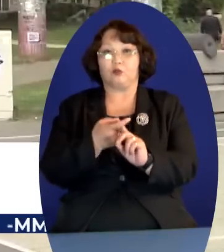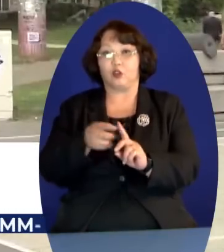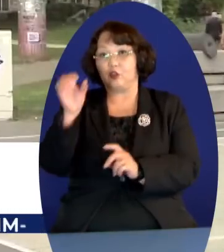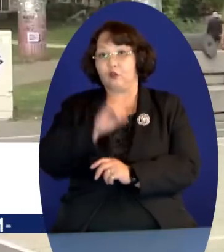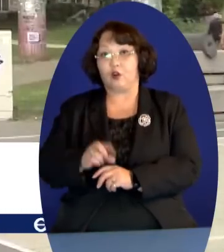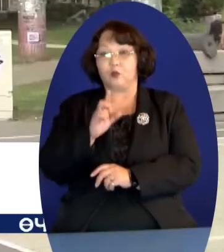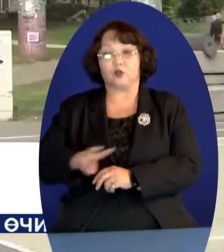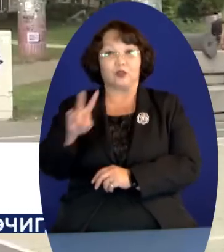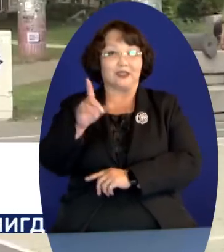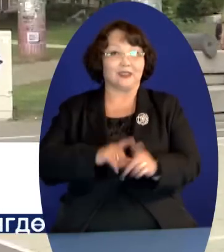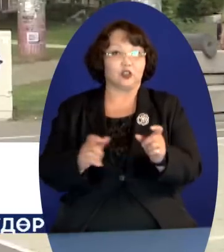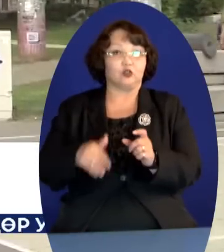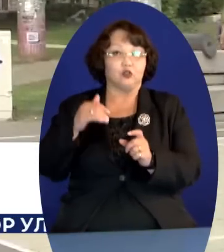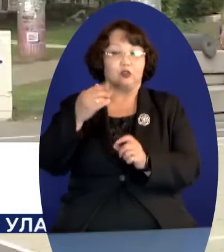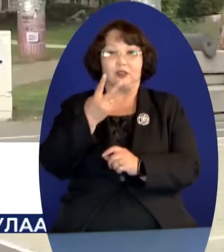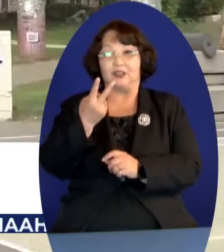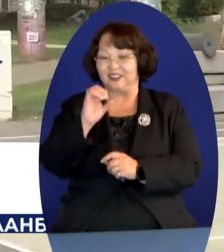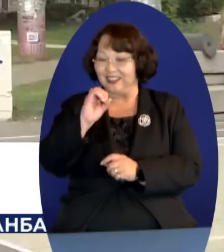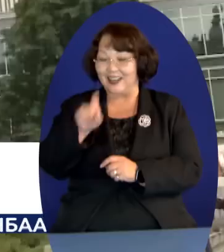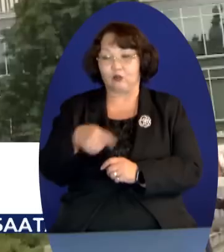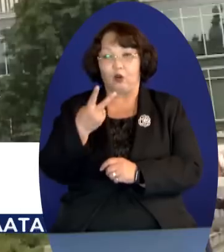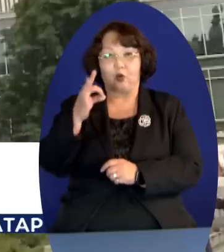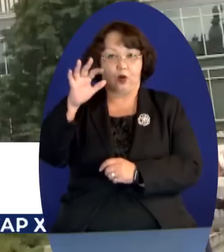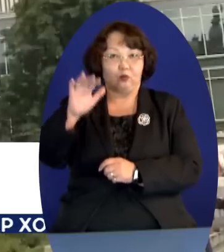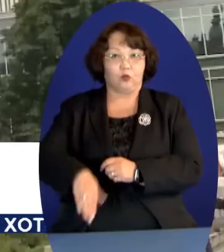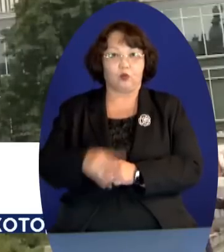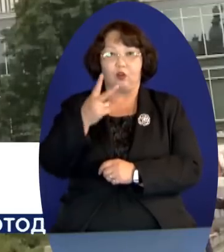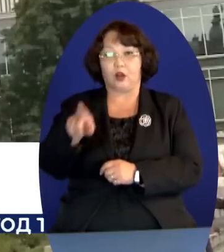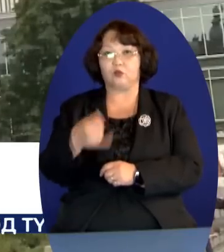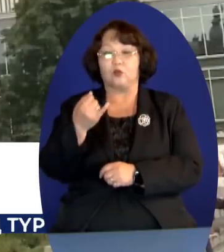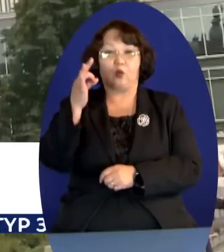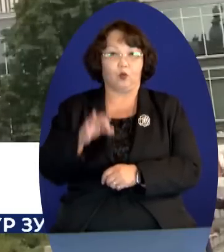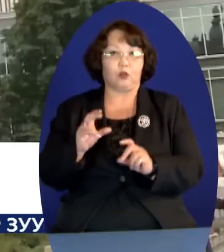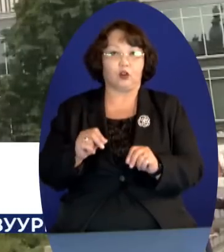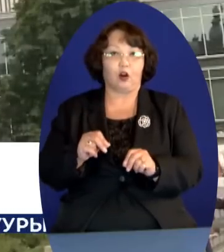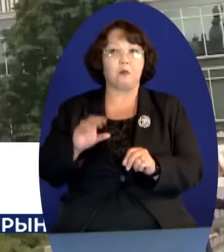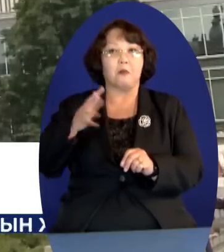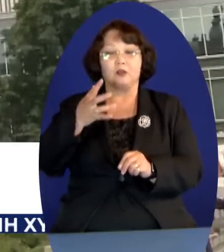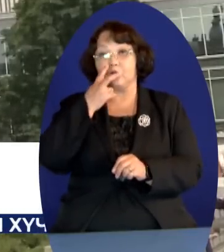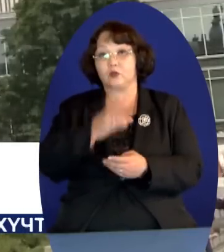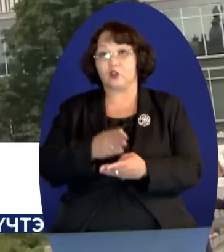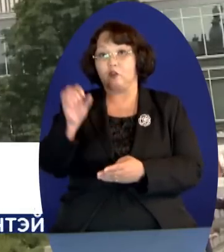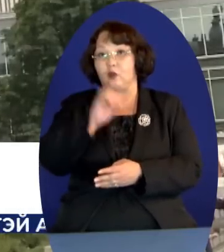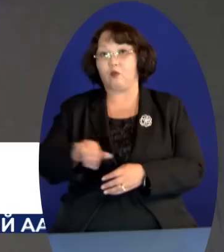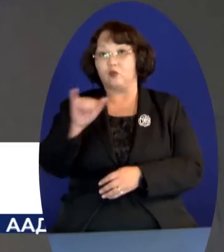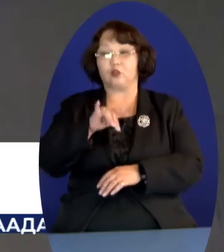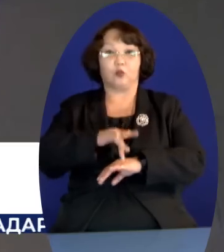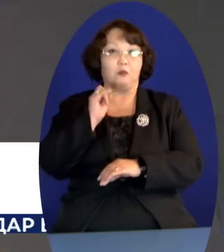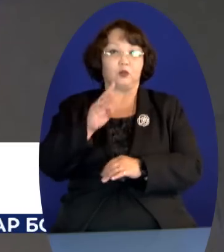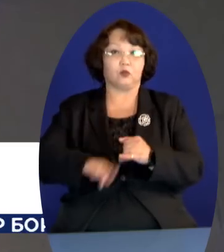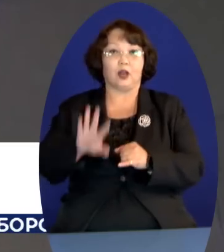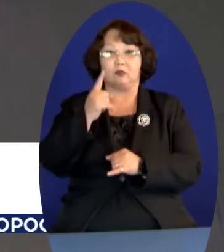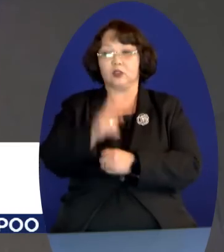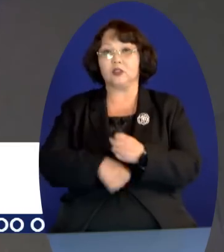бүсийн эдийн засгийн өсөлтийг 1.21 хувиар бууруулж 2.6% байхаар төсөөлж байна. Энэ нь Европын Төв банк сүүлийн 11